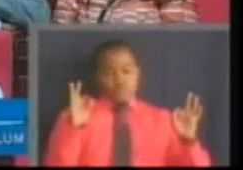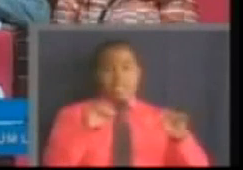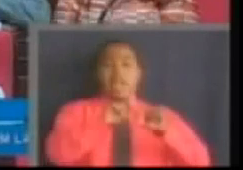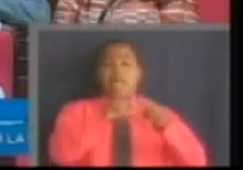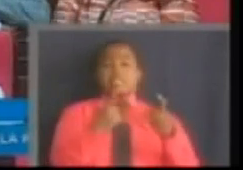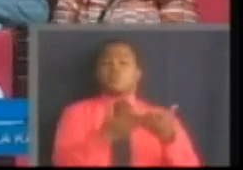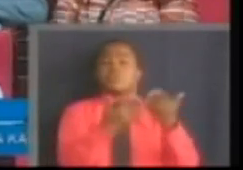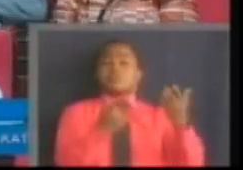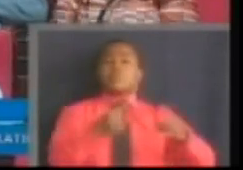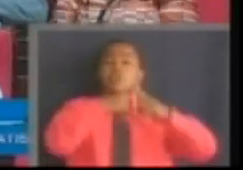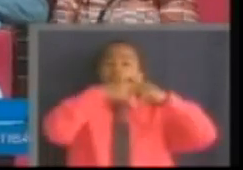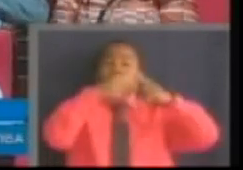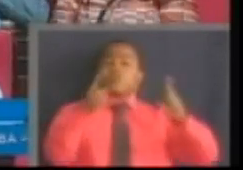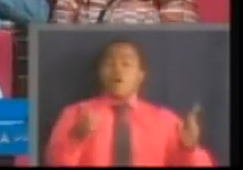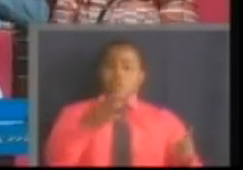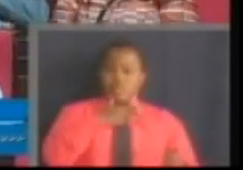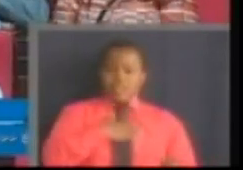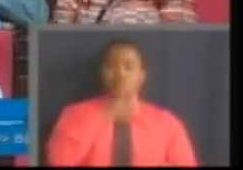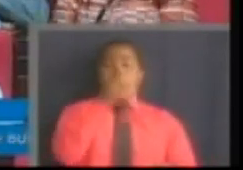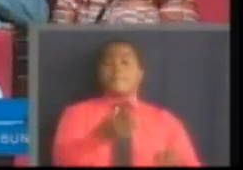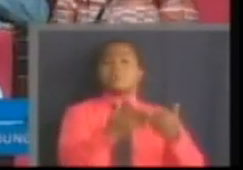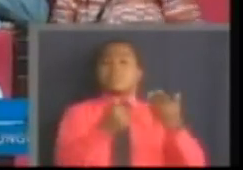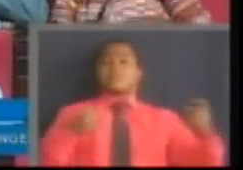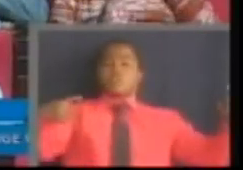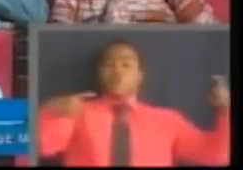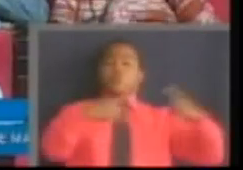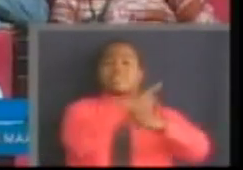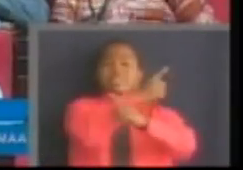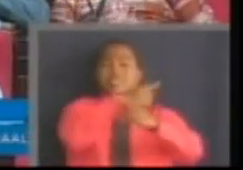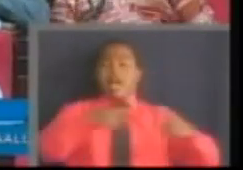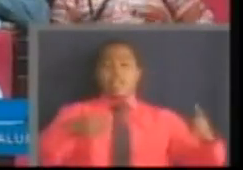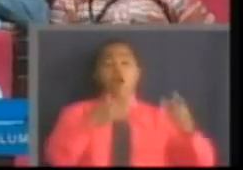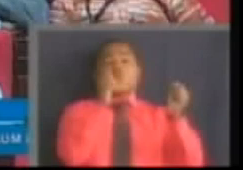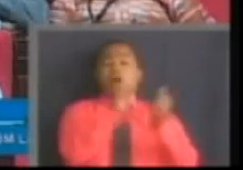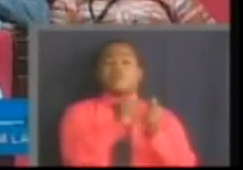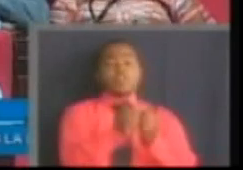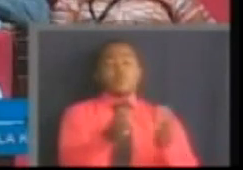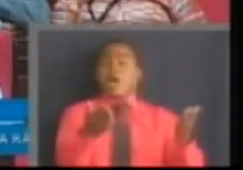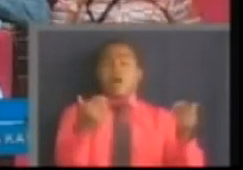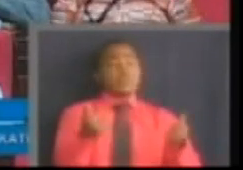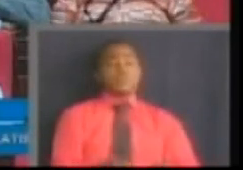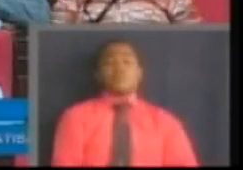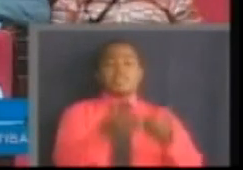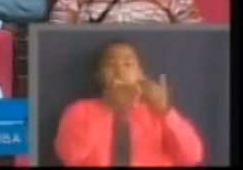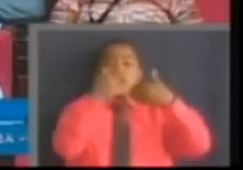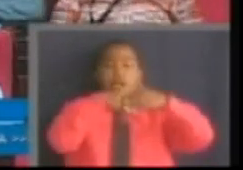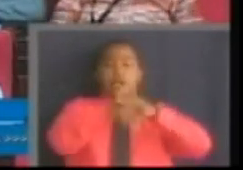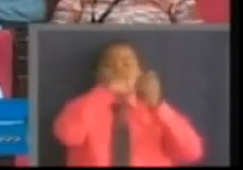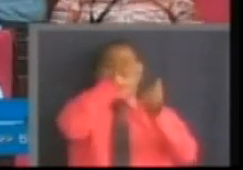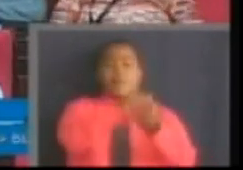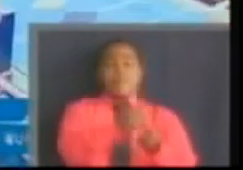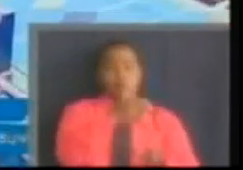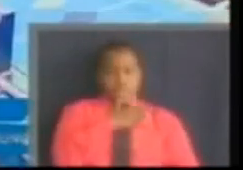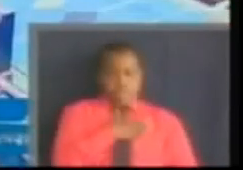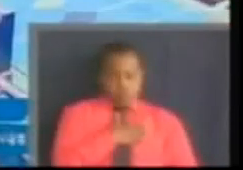wetu na unaopelekea kukinzana kwa vitu ambavyo haviwezi kutusaidia katika kuendelea katika mambo yetu. Mheshimiwa